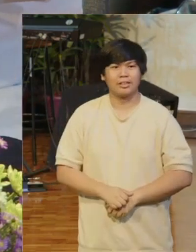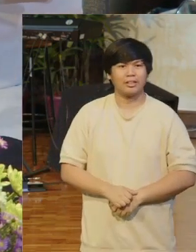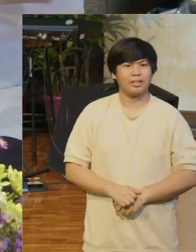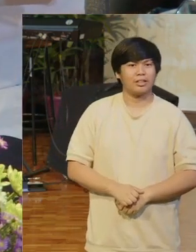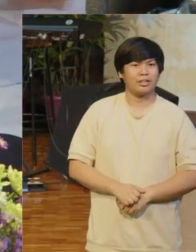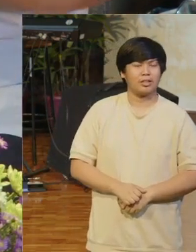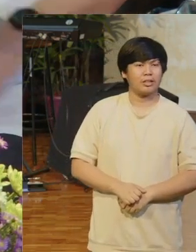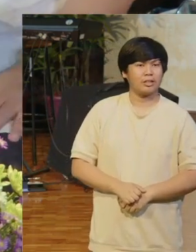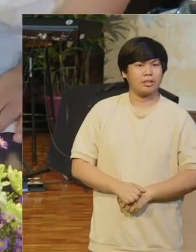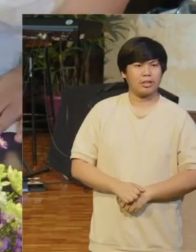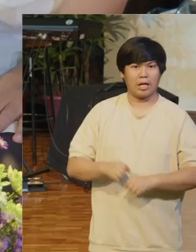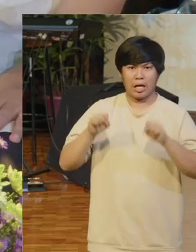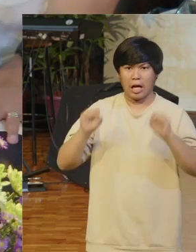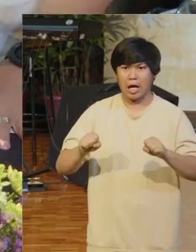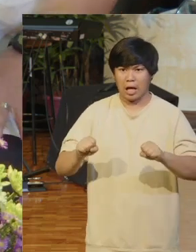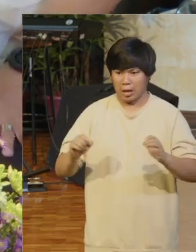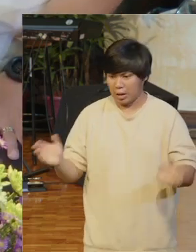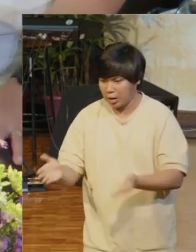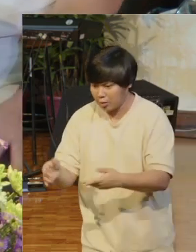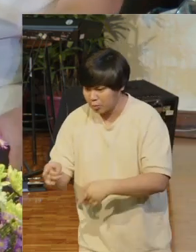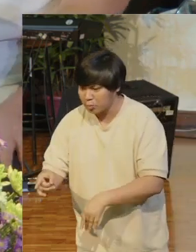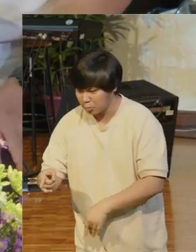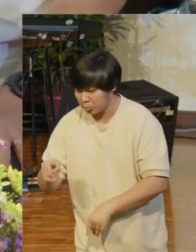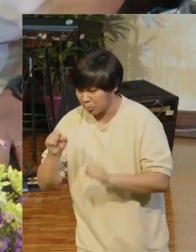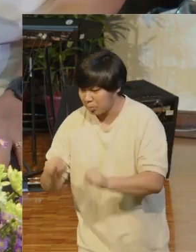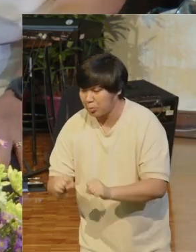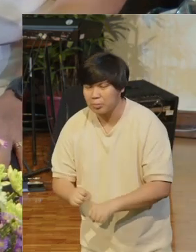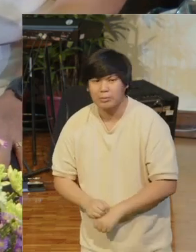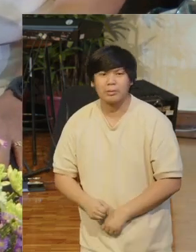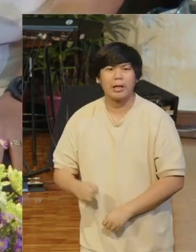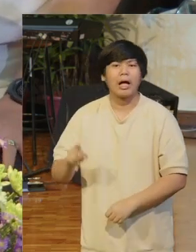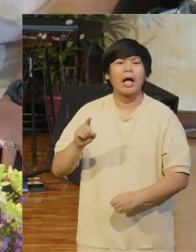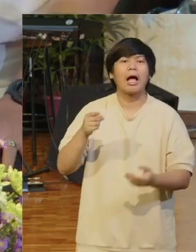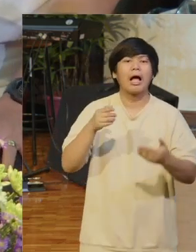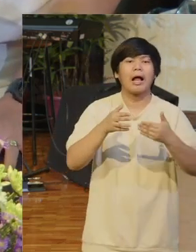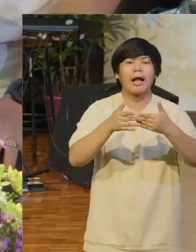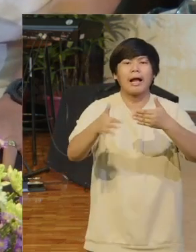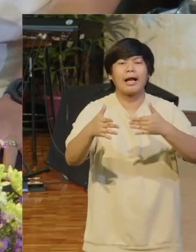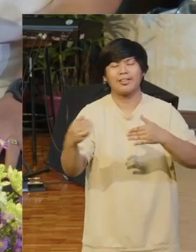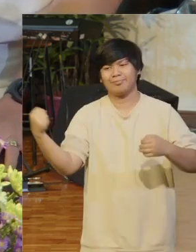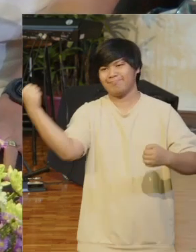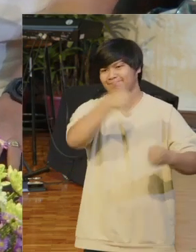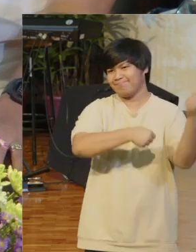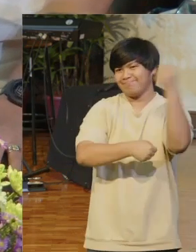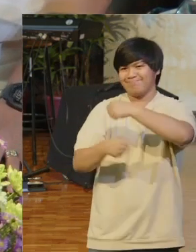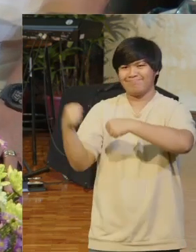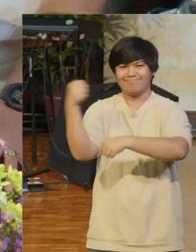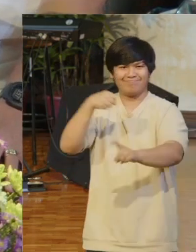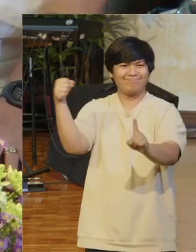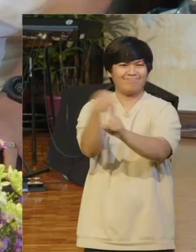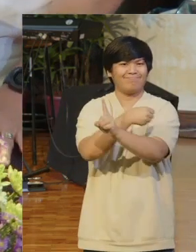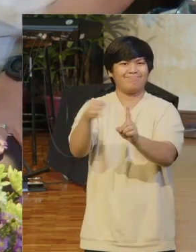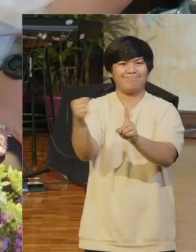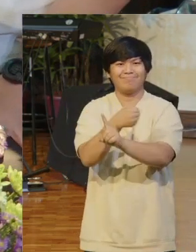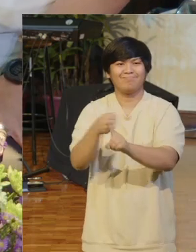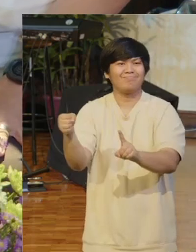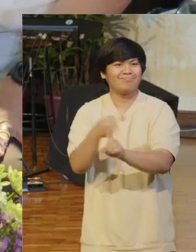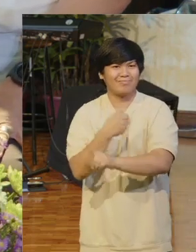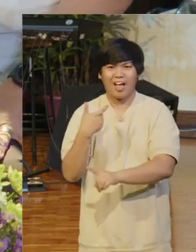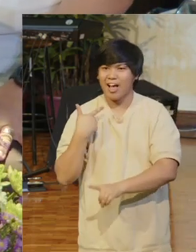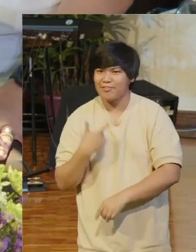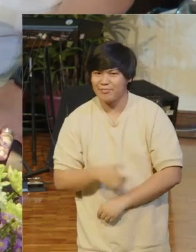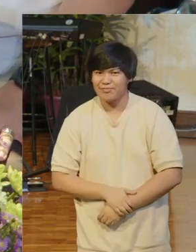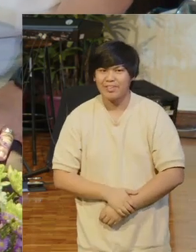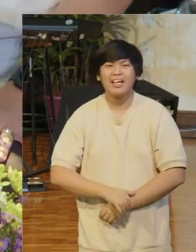yung bata at humawak ng tenga, naku, suntukan na yon, di ba? Parang gano'n na nangyayari sa ating